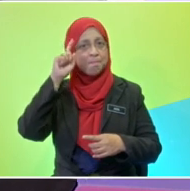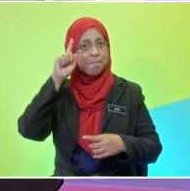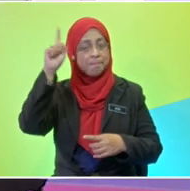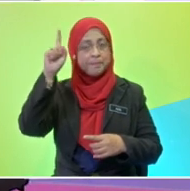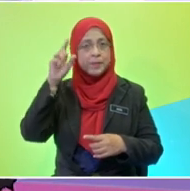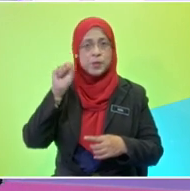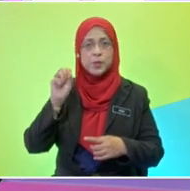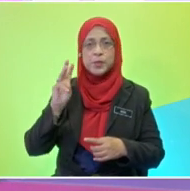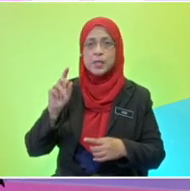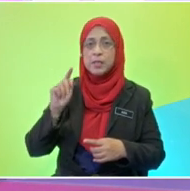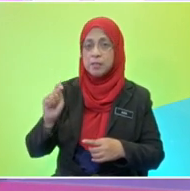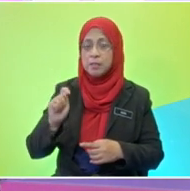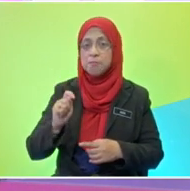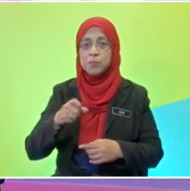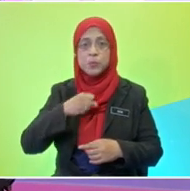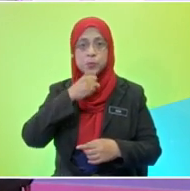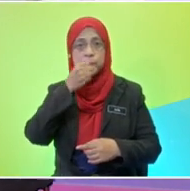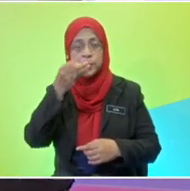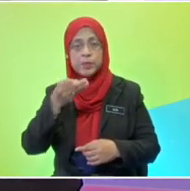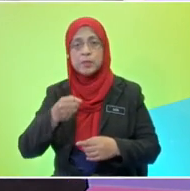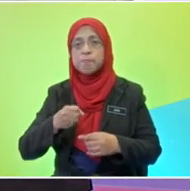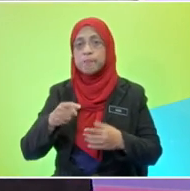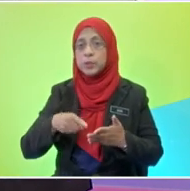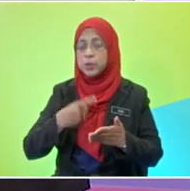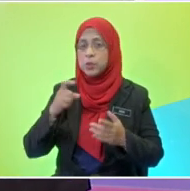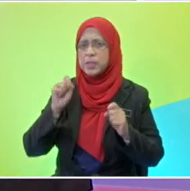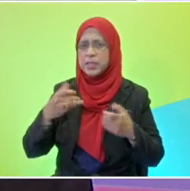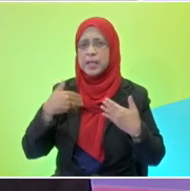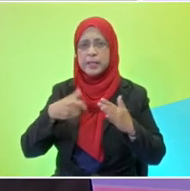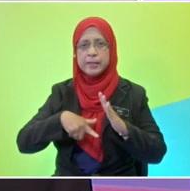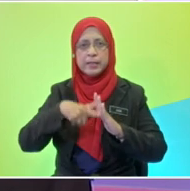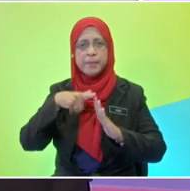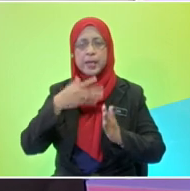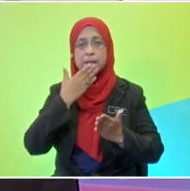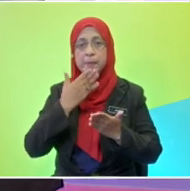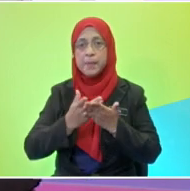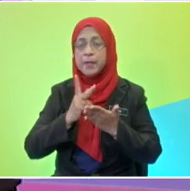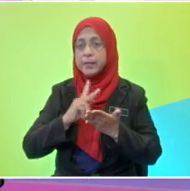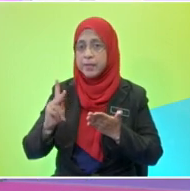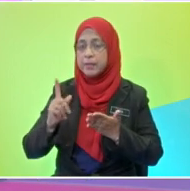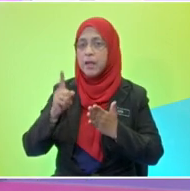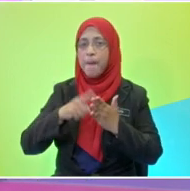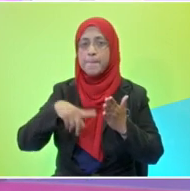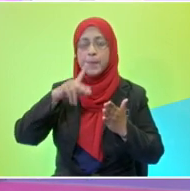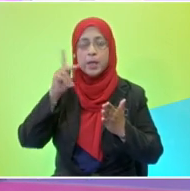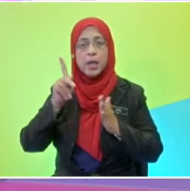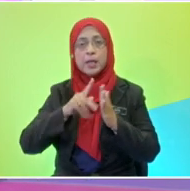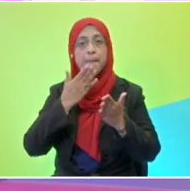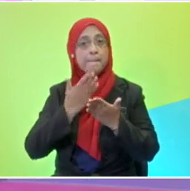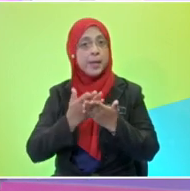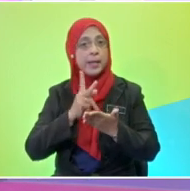memfardukan sesuatu pasti ada kelebihannya ya kita akan lihat hari ini sekarang kelebihan mengeluarkan